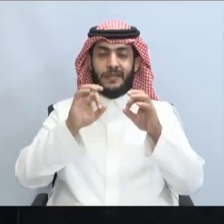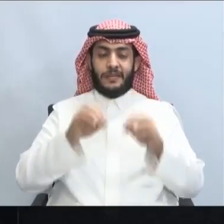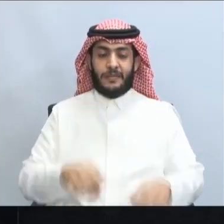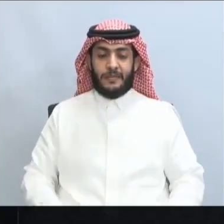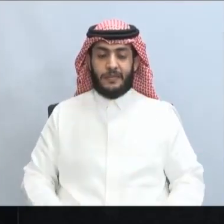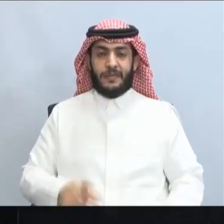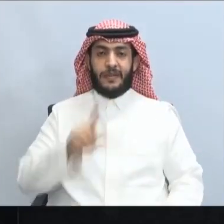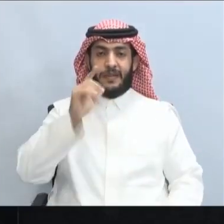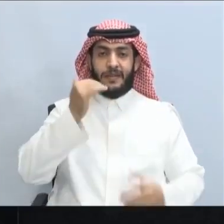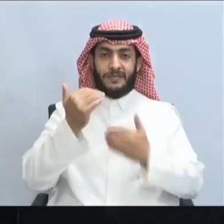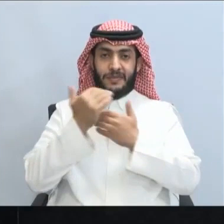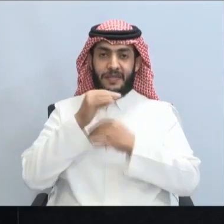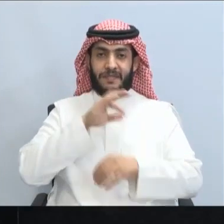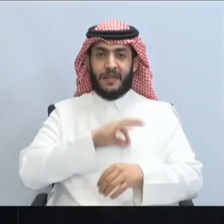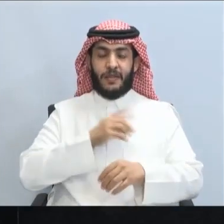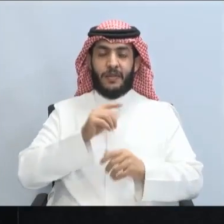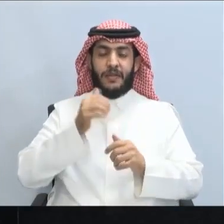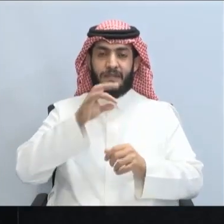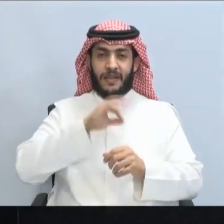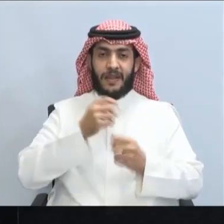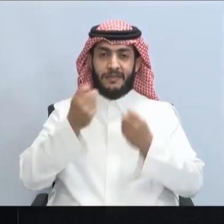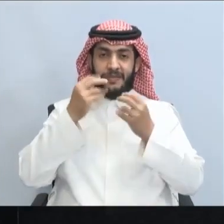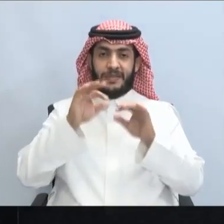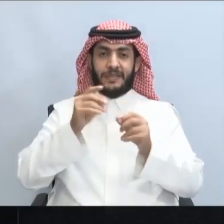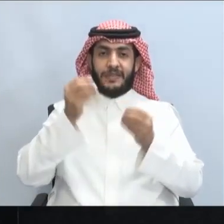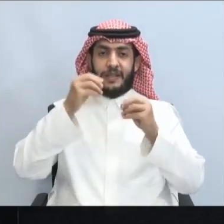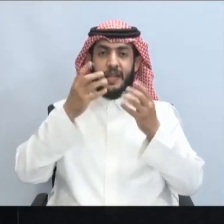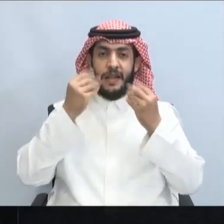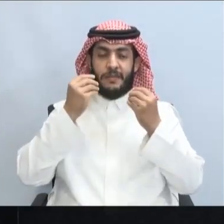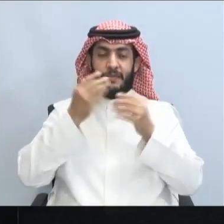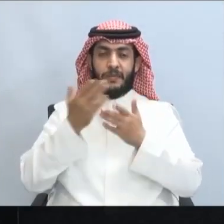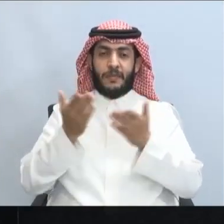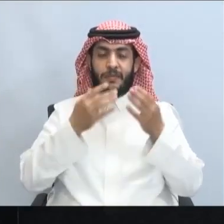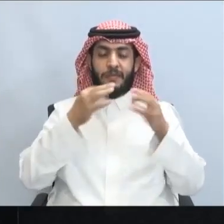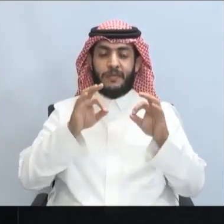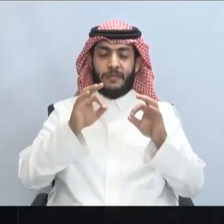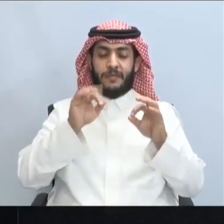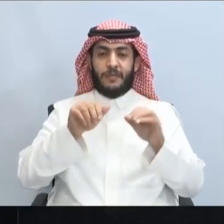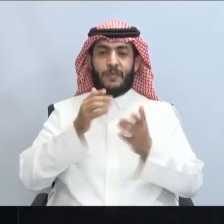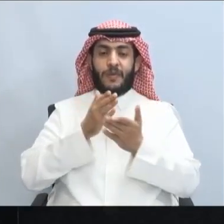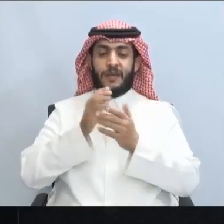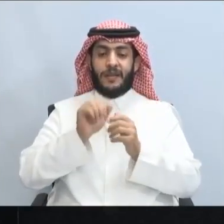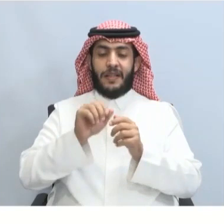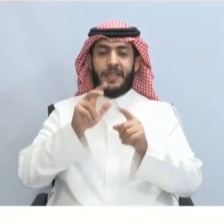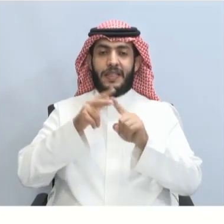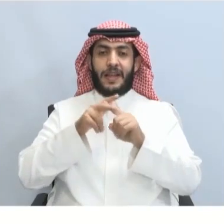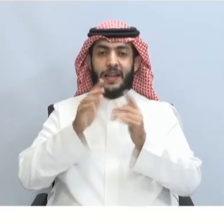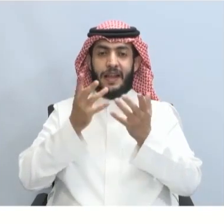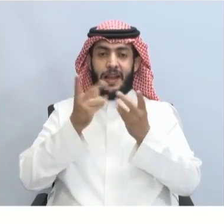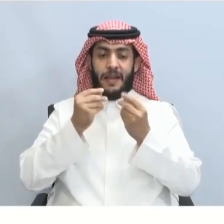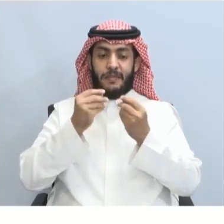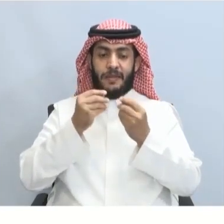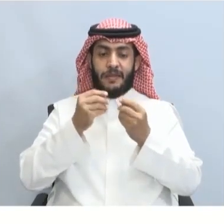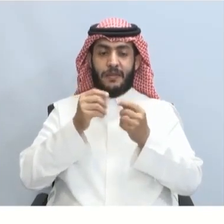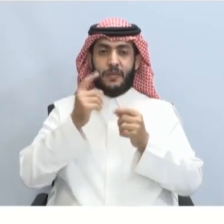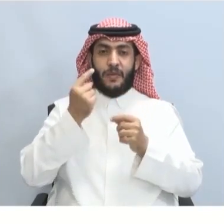اجمعين اللهم علمنا ما ينفعنا وانفعنا بما علمتنا وزدنا علما مرحبا بكم في مقرر التقنيه الرقميه